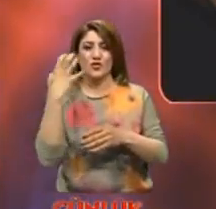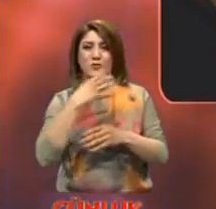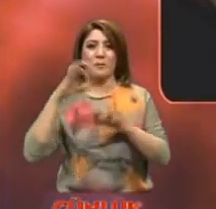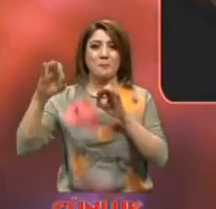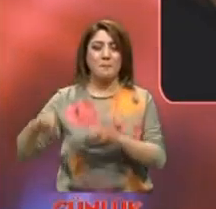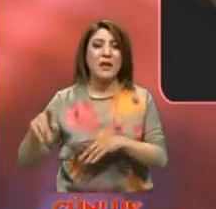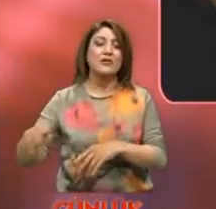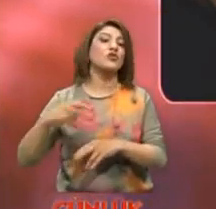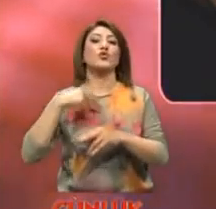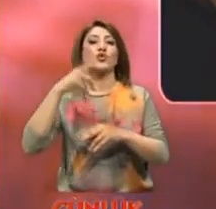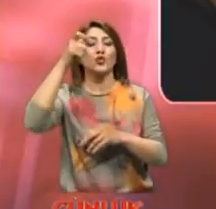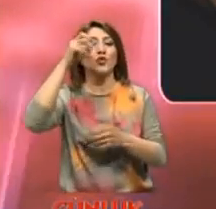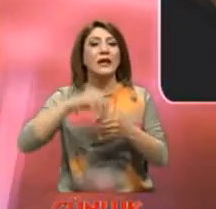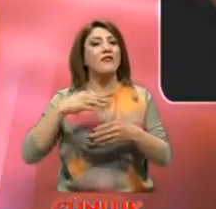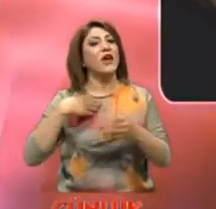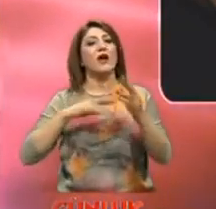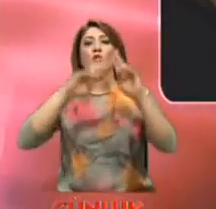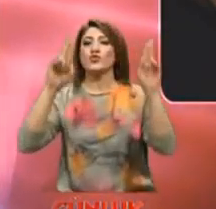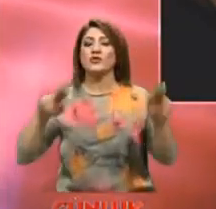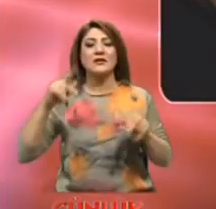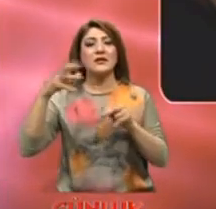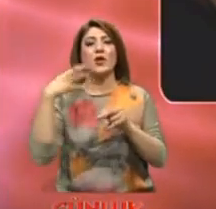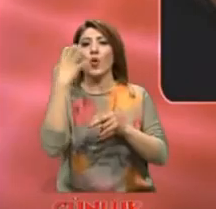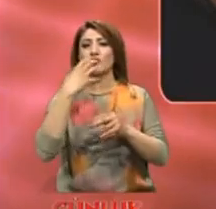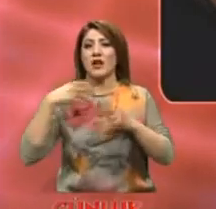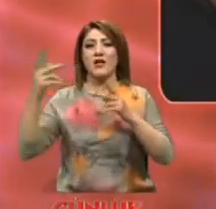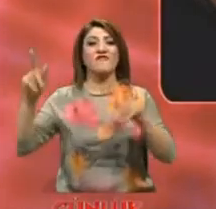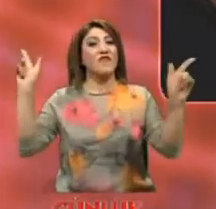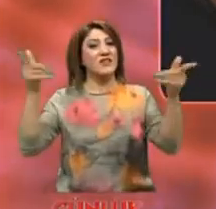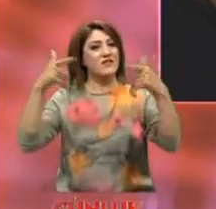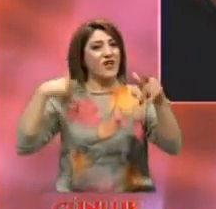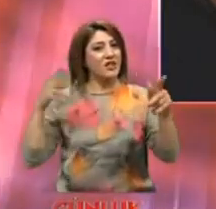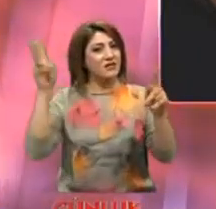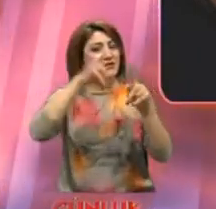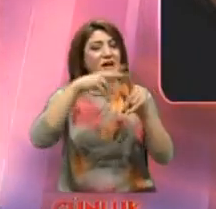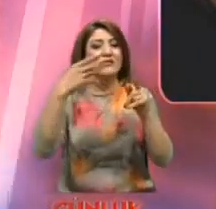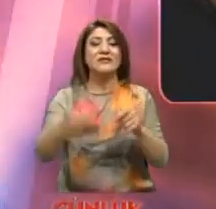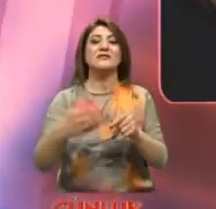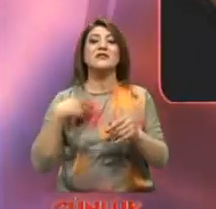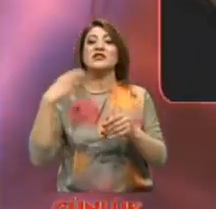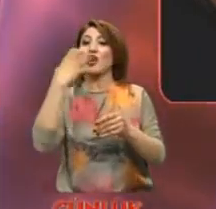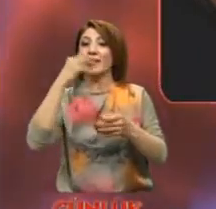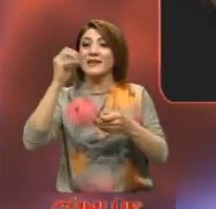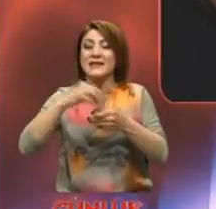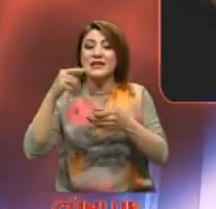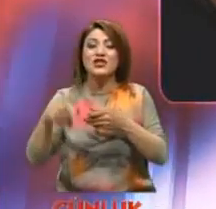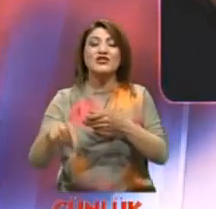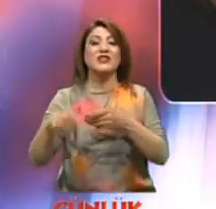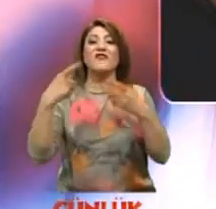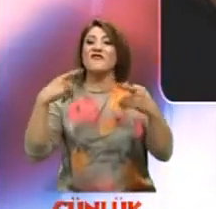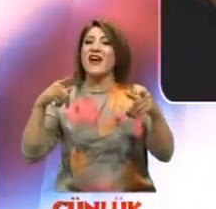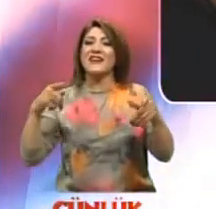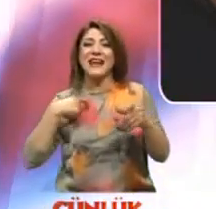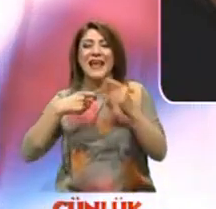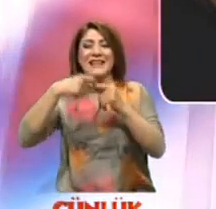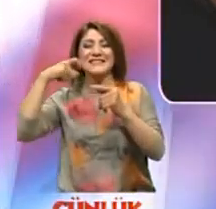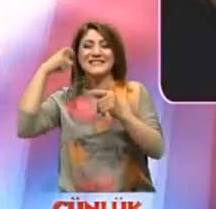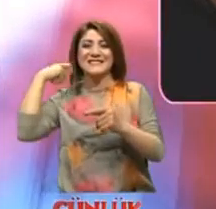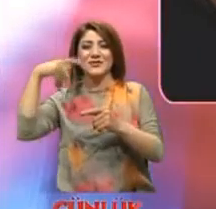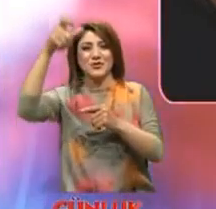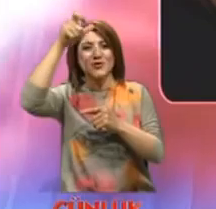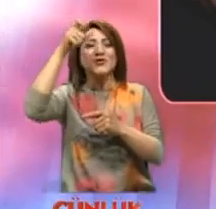anonim grubuyla yurt içinde ve yurt dışında konserler verdi, festivallere katıldı. Repertuarında Napoliten aryalardan nostaljik Türkçe